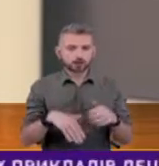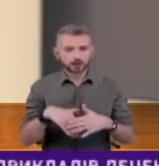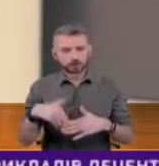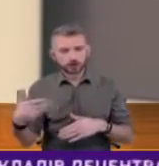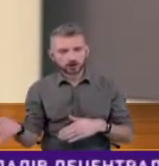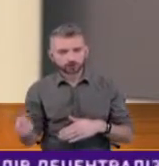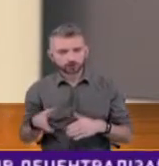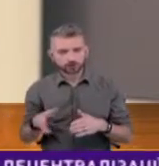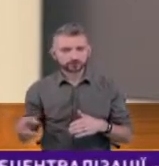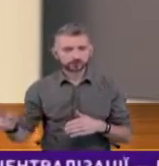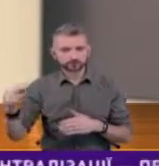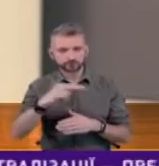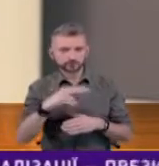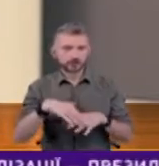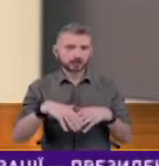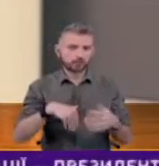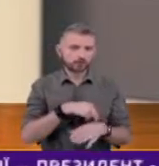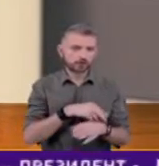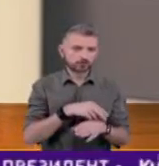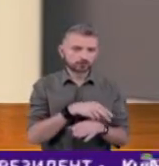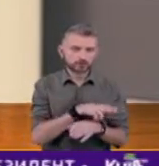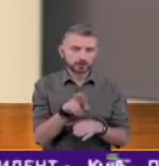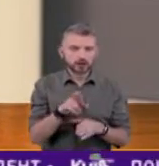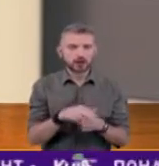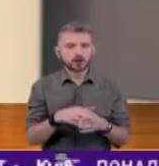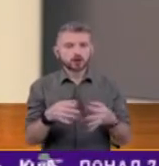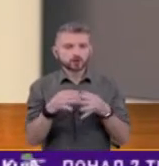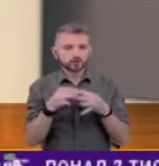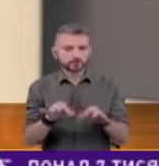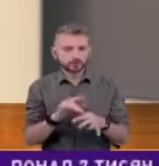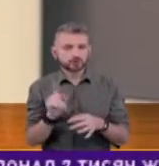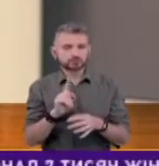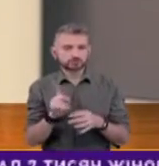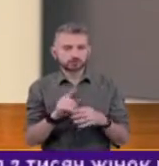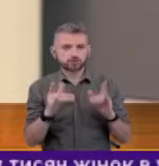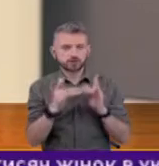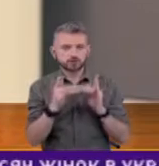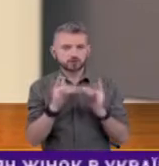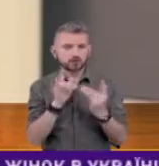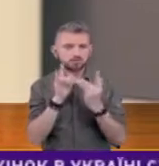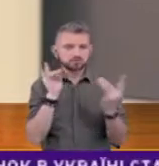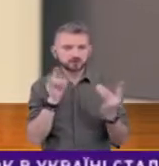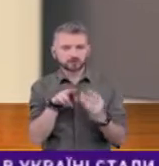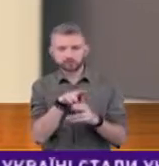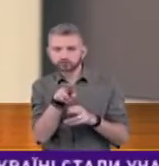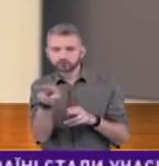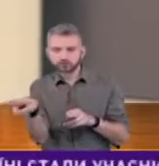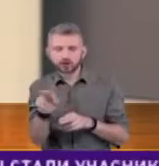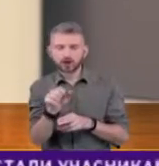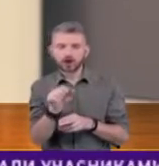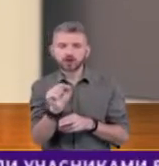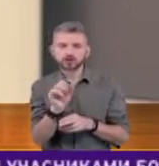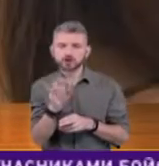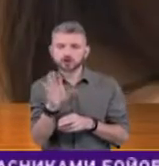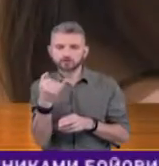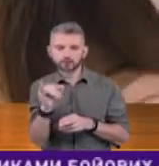підходів, які дозволять повернути міст в сторону Бальзака та Налішера-Наваї і зберегти головне – озеро Радунку. Пане Вадиме, те,